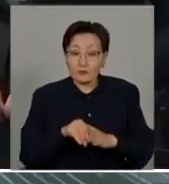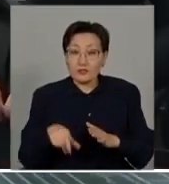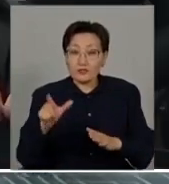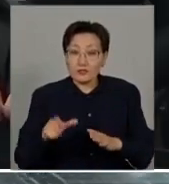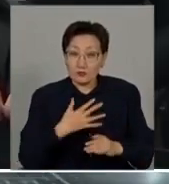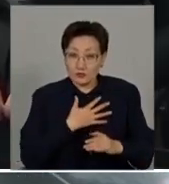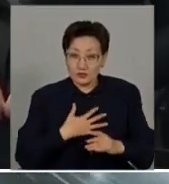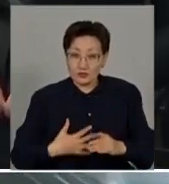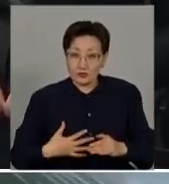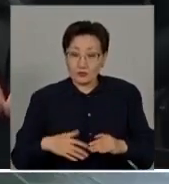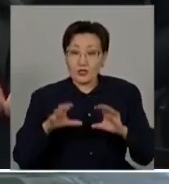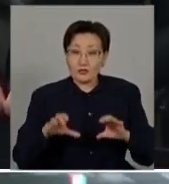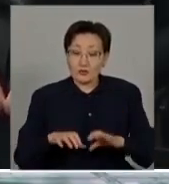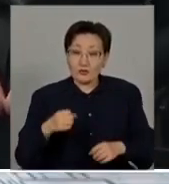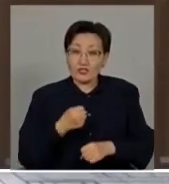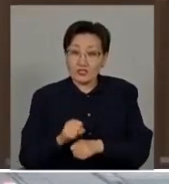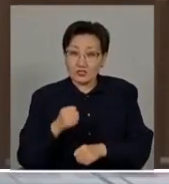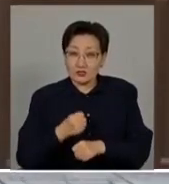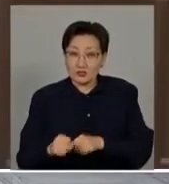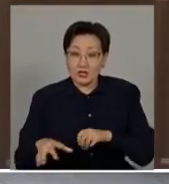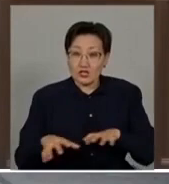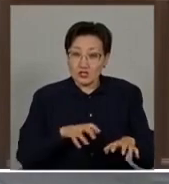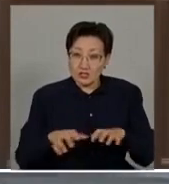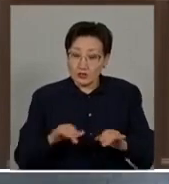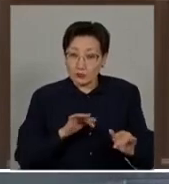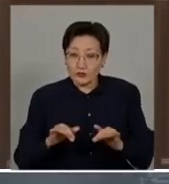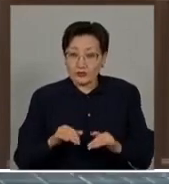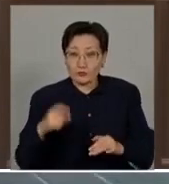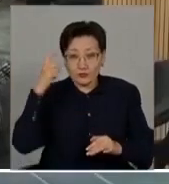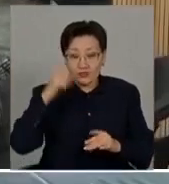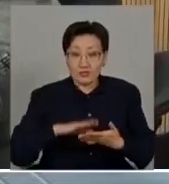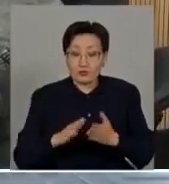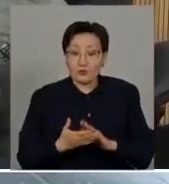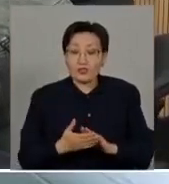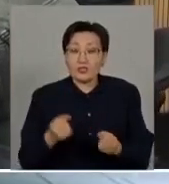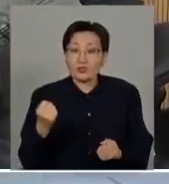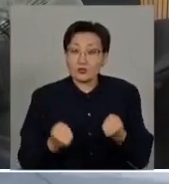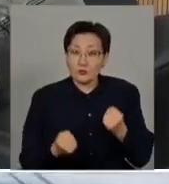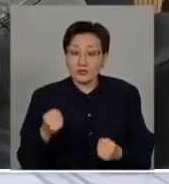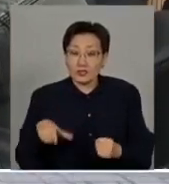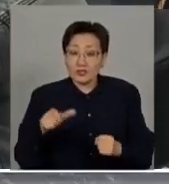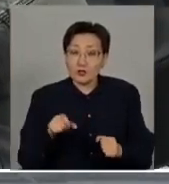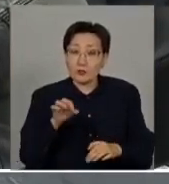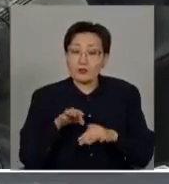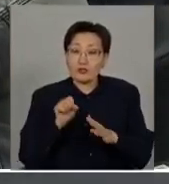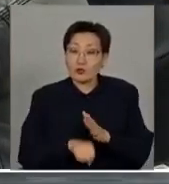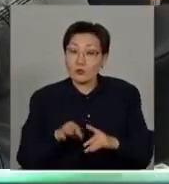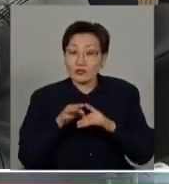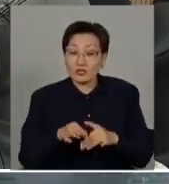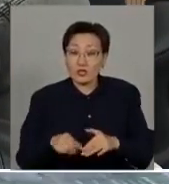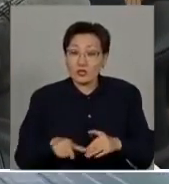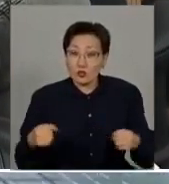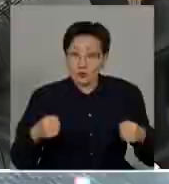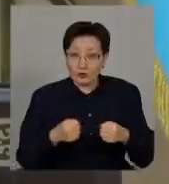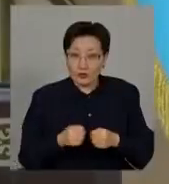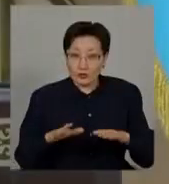дене мүшелерін заңсыз азаптау, рейдерлік әрекеттер мен мас күйде көлік басқарғанда адам өліміне әкелген жол көлік оқиғалары